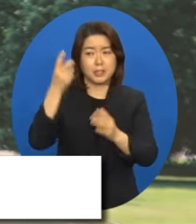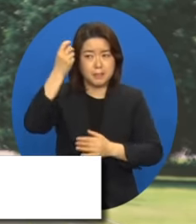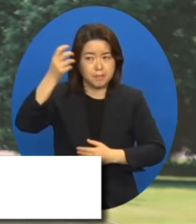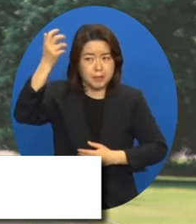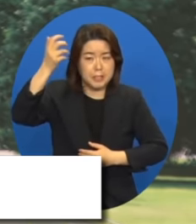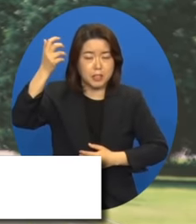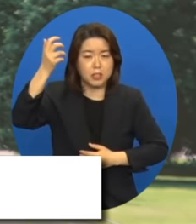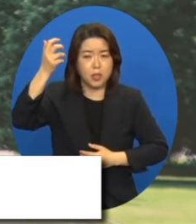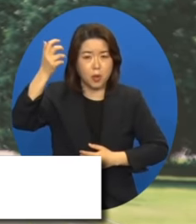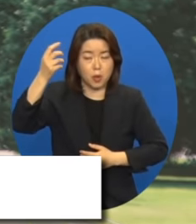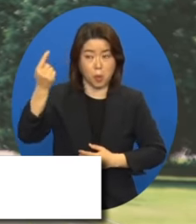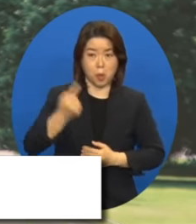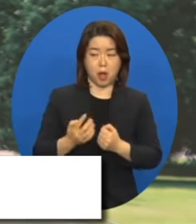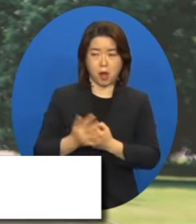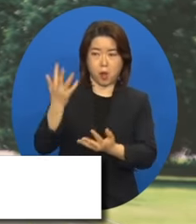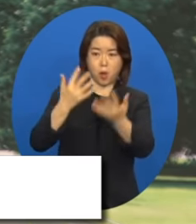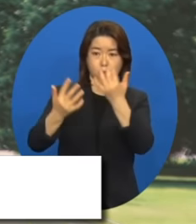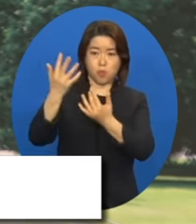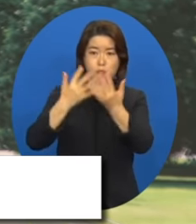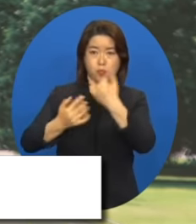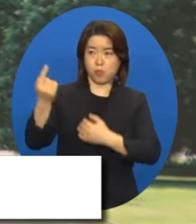불이 임하는 체험을 했어요.